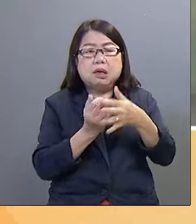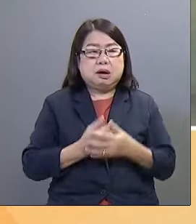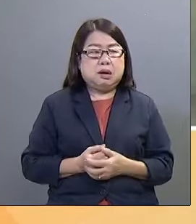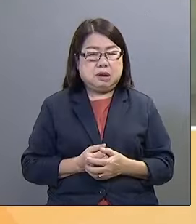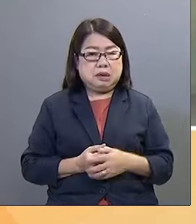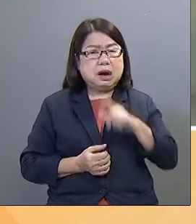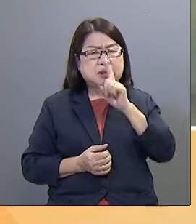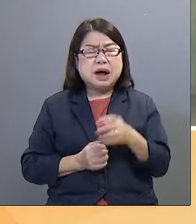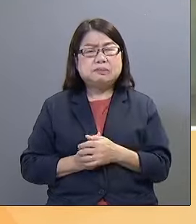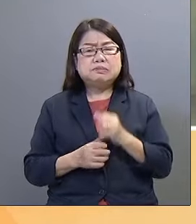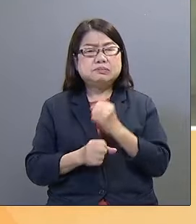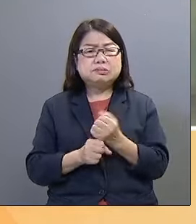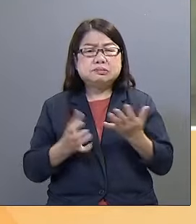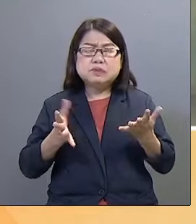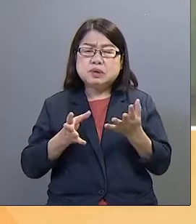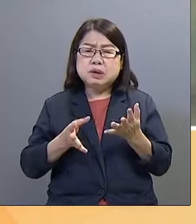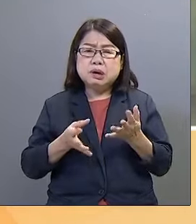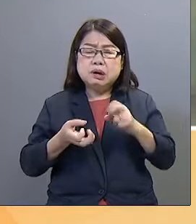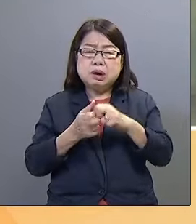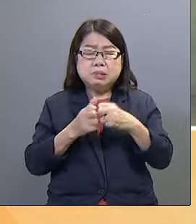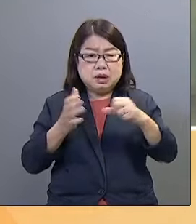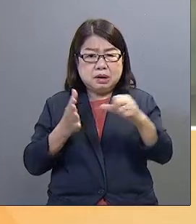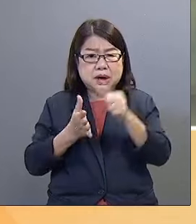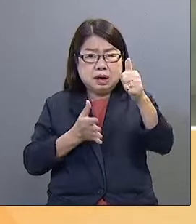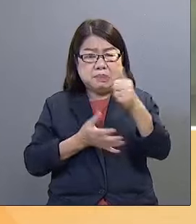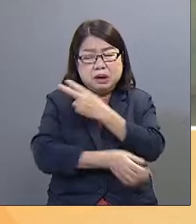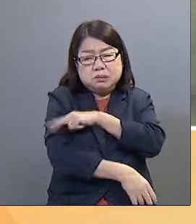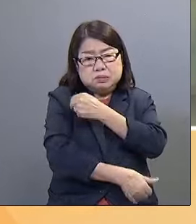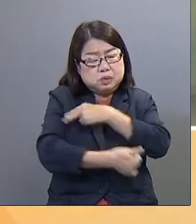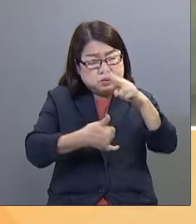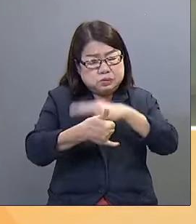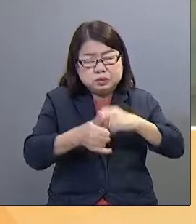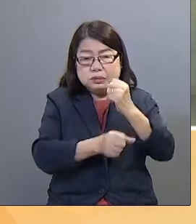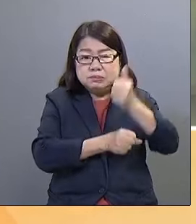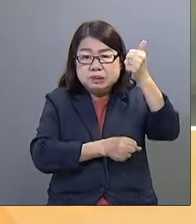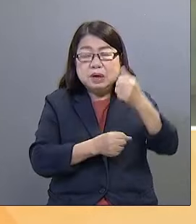นกัฟันสามารรจาดรักษาได้อย่างไรคะ